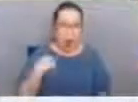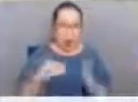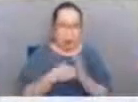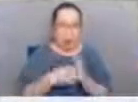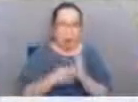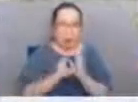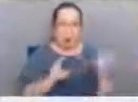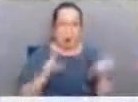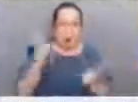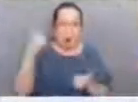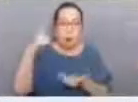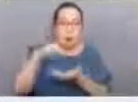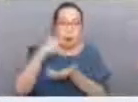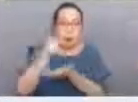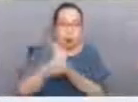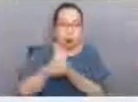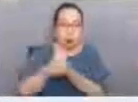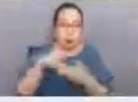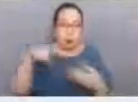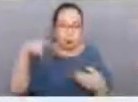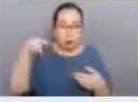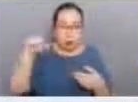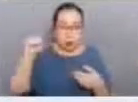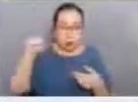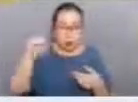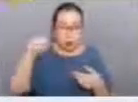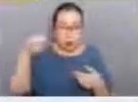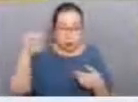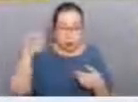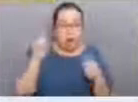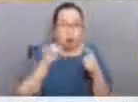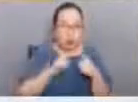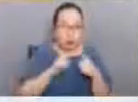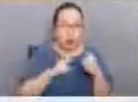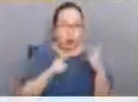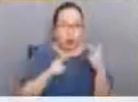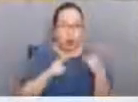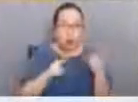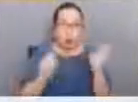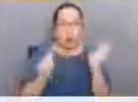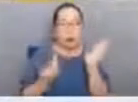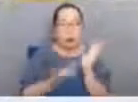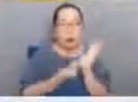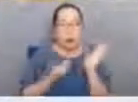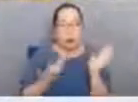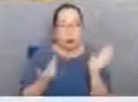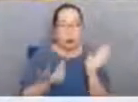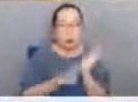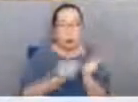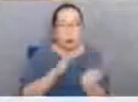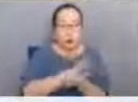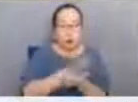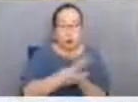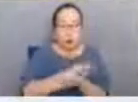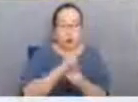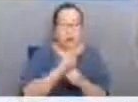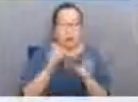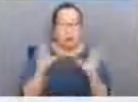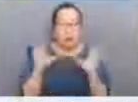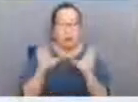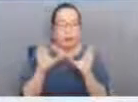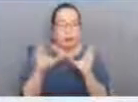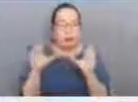dito sa Pilipinas. Importante po yon. Yun naman po mga documentation na kakailanganin din, kabilang na dito po yung mga NBI